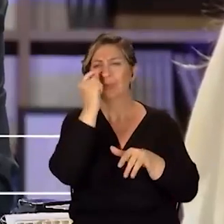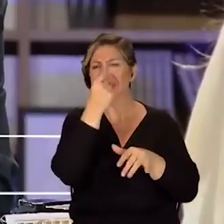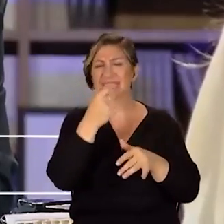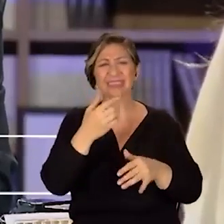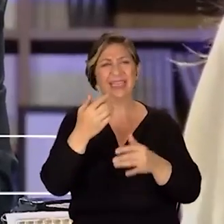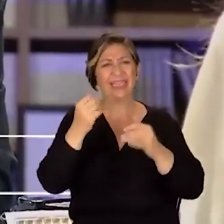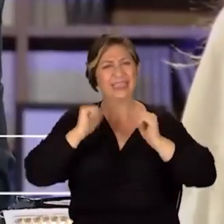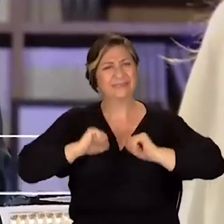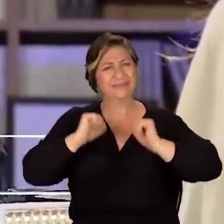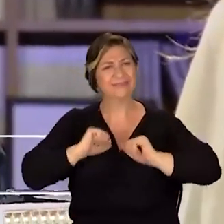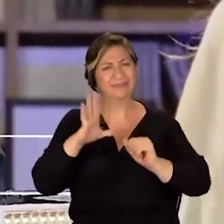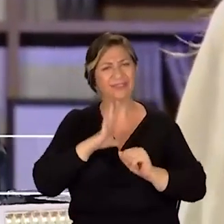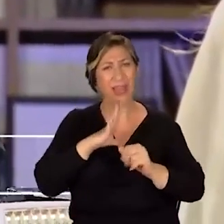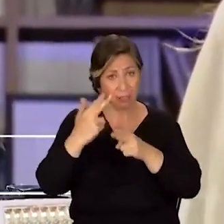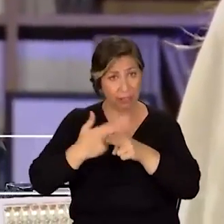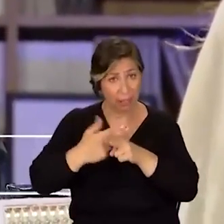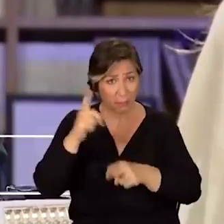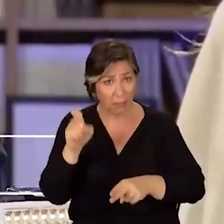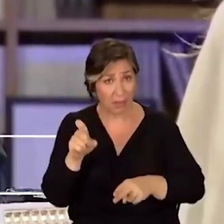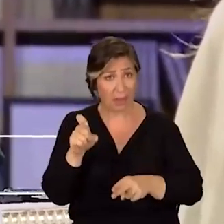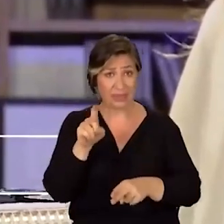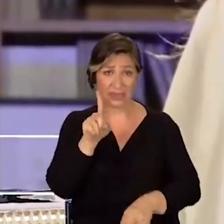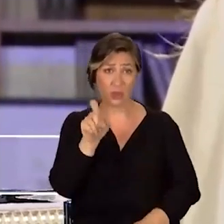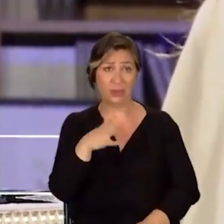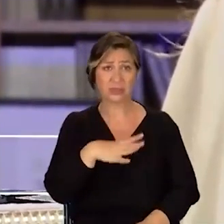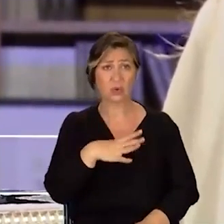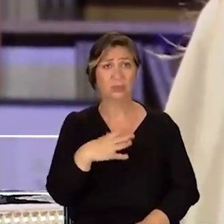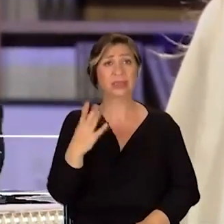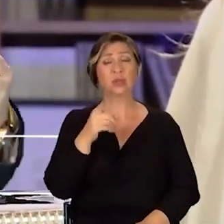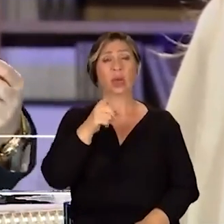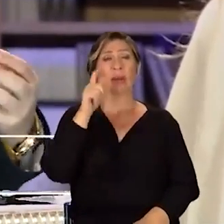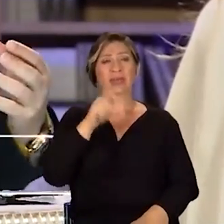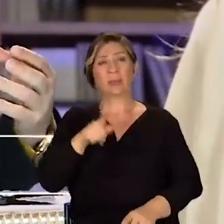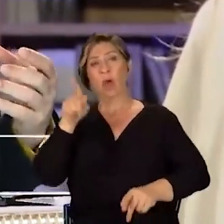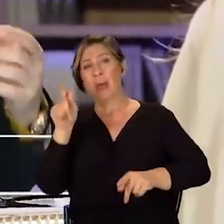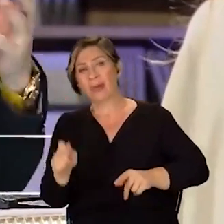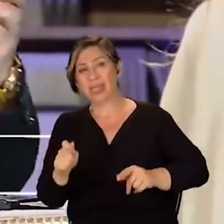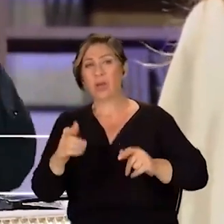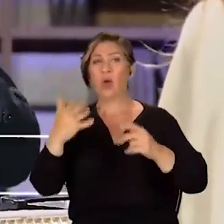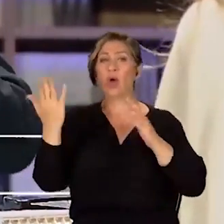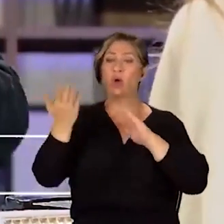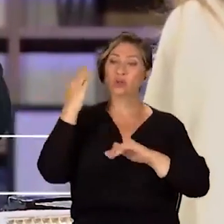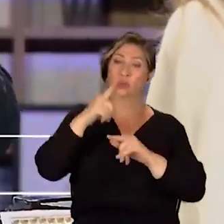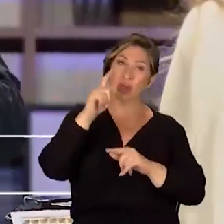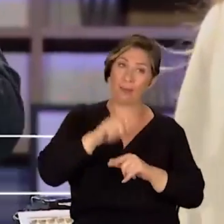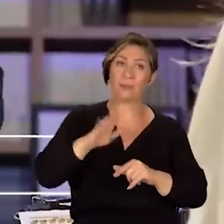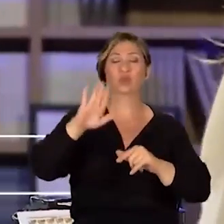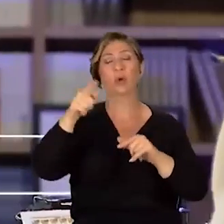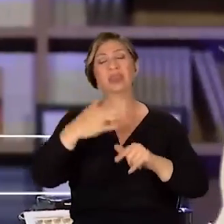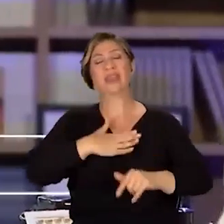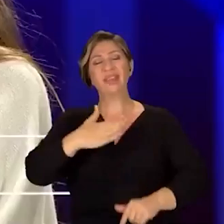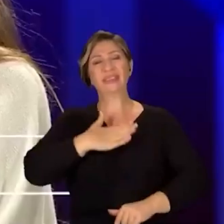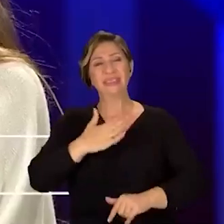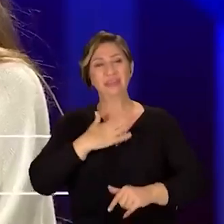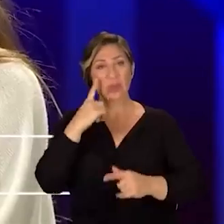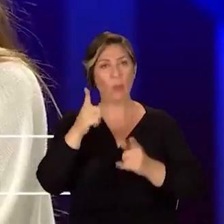var. Evet. Denenmeli mi bilmiyorum, size soracağım. İşte şöyle yaparsan, böyle yaparsan, işte önce şunu yap, şu kadar nefes al, sonra